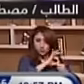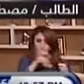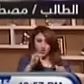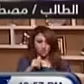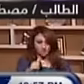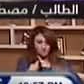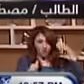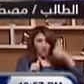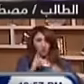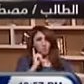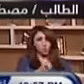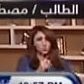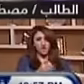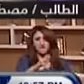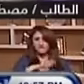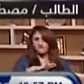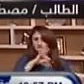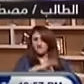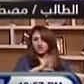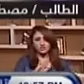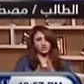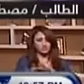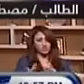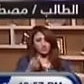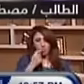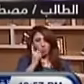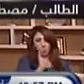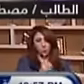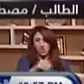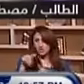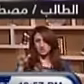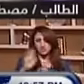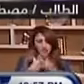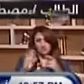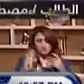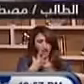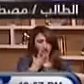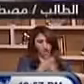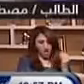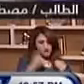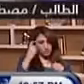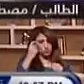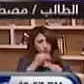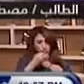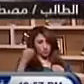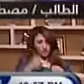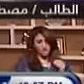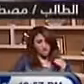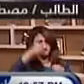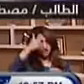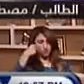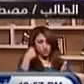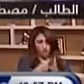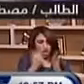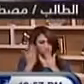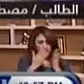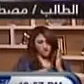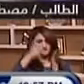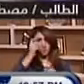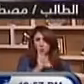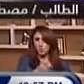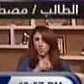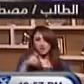العالم. يعني ايه؟ يعني احنا عمالين نبص من بره، لا ده في هي المشكله الاسره مش الباقي. ماشي الباقي فيها حاجات،